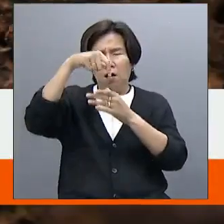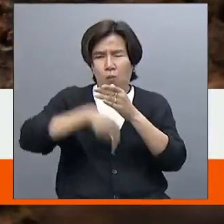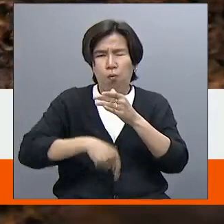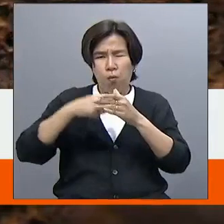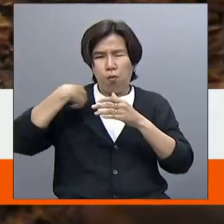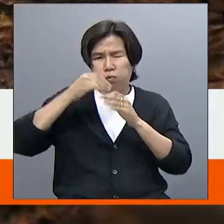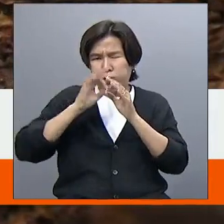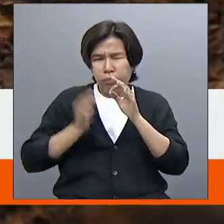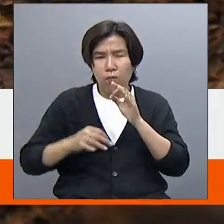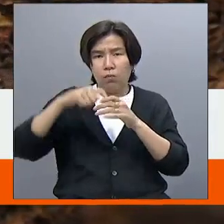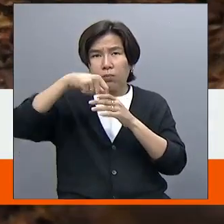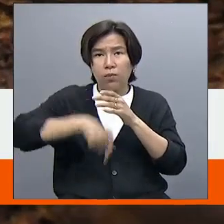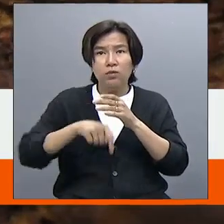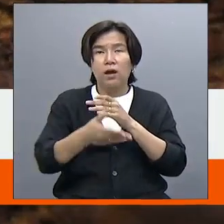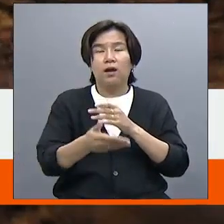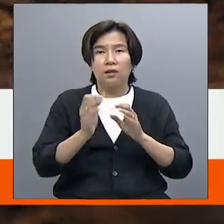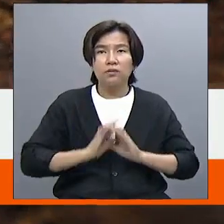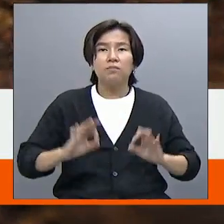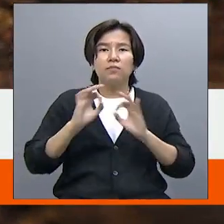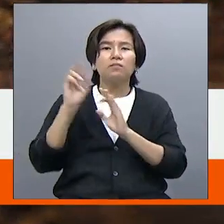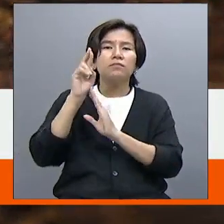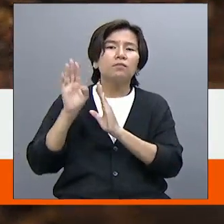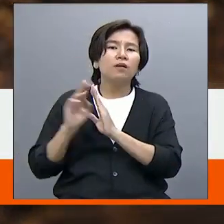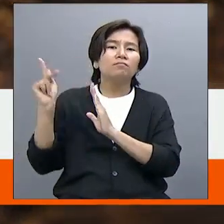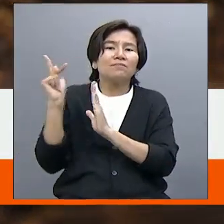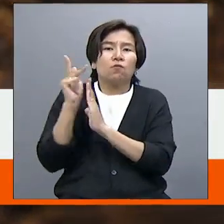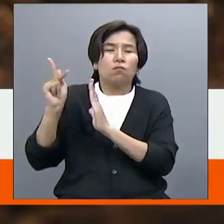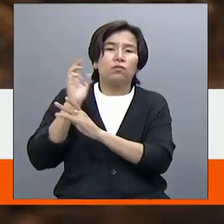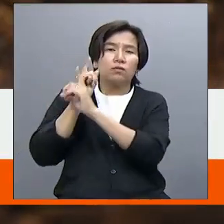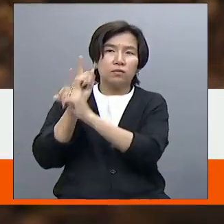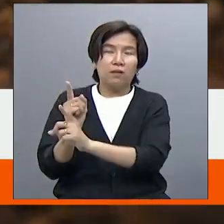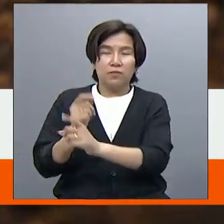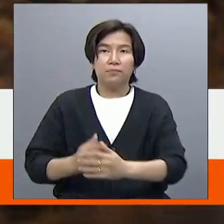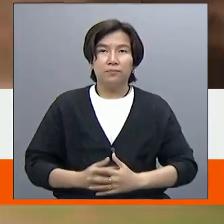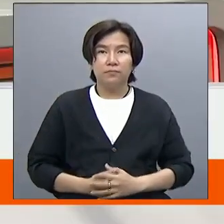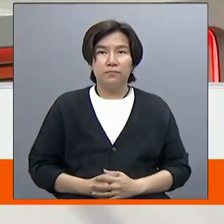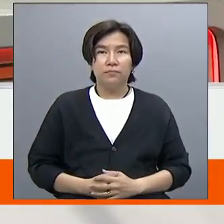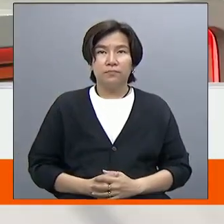แต่จะบอกว่ามันจะเป็นไปตามเกณฑ์ที่อยู่ในกำหนดครับขอบคุณค่ะ